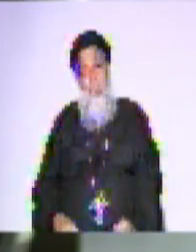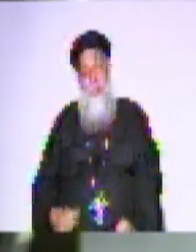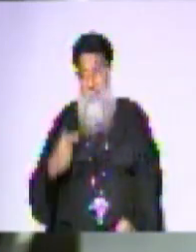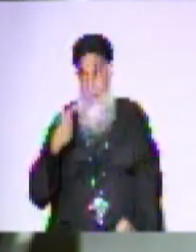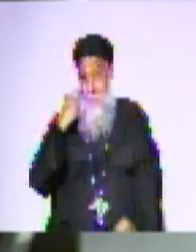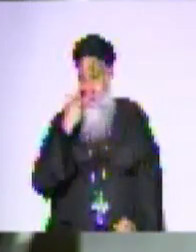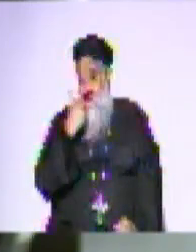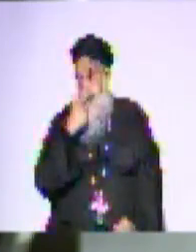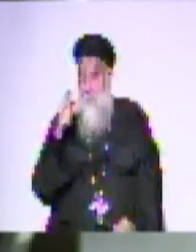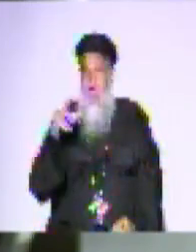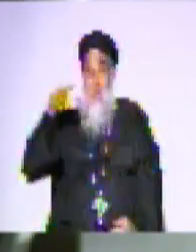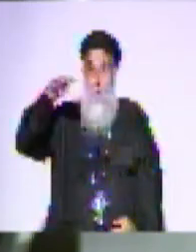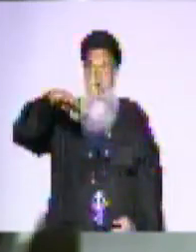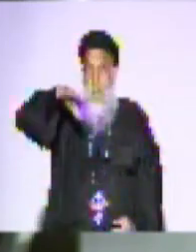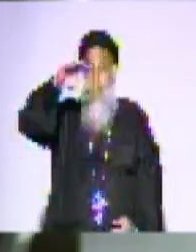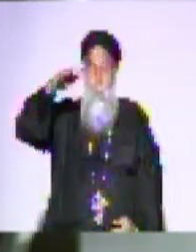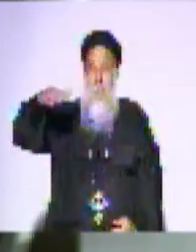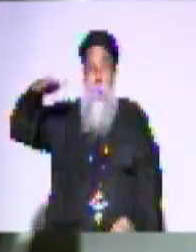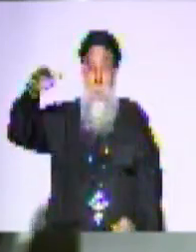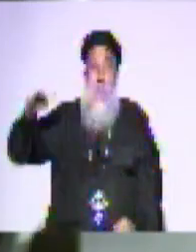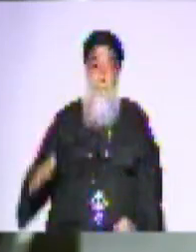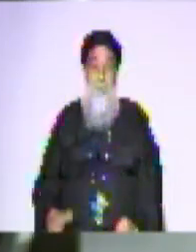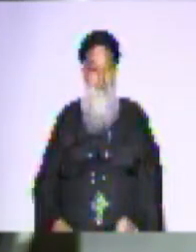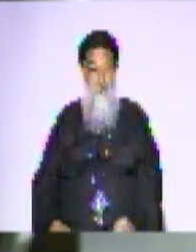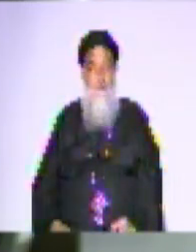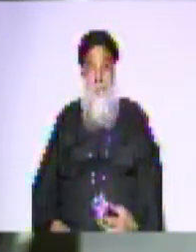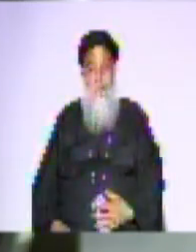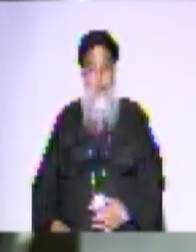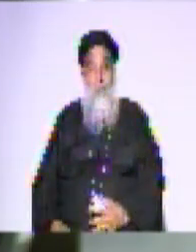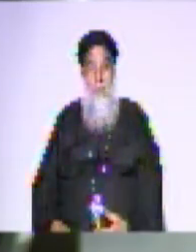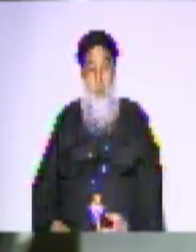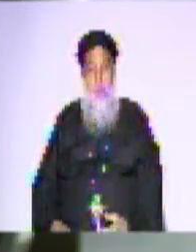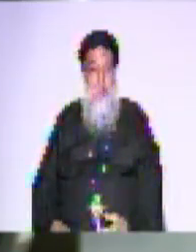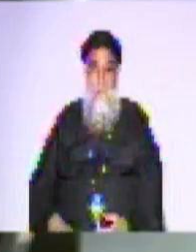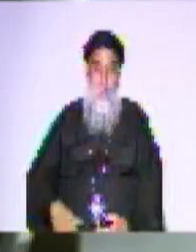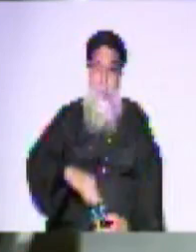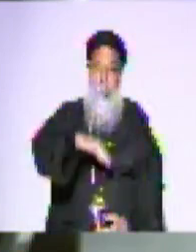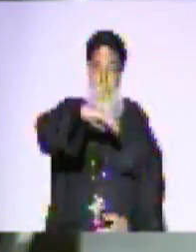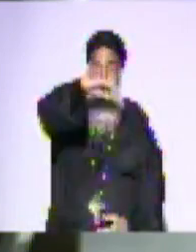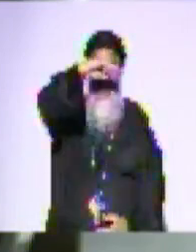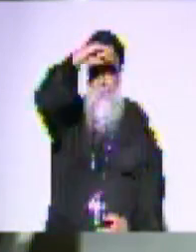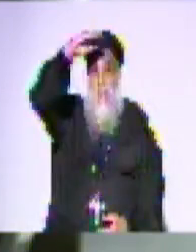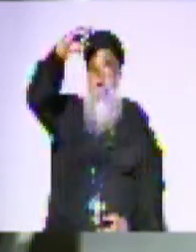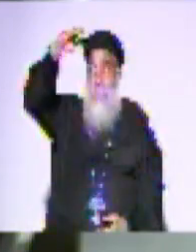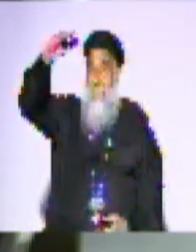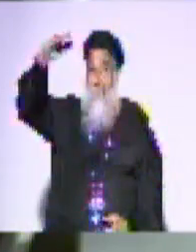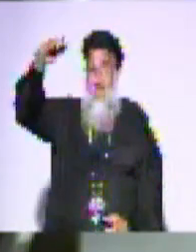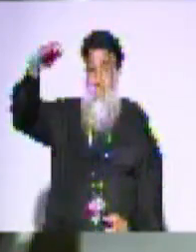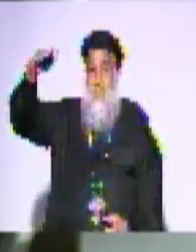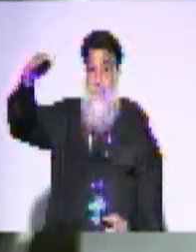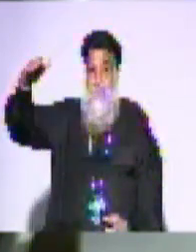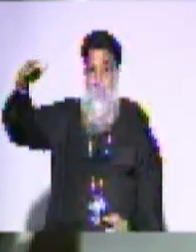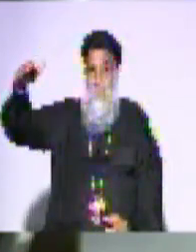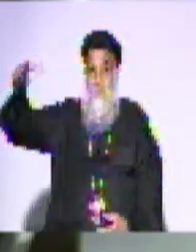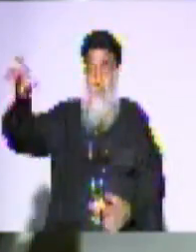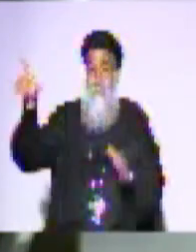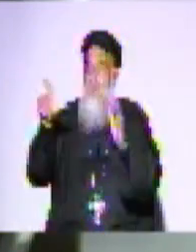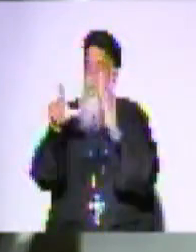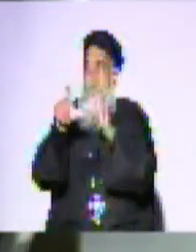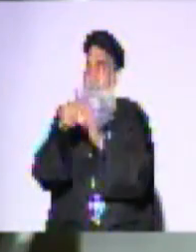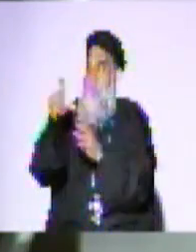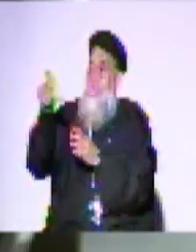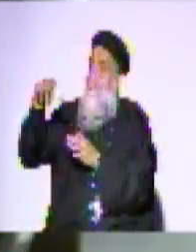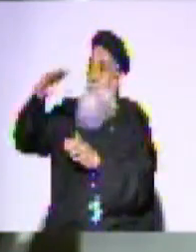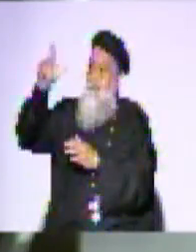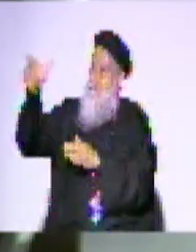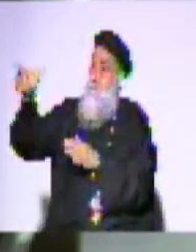شفنا جبل التجلي وشفنا قد ايه الجبل منفرد يعني مميز كده، يعني له